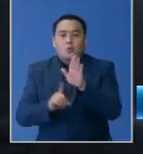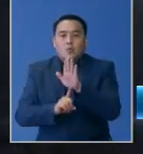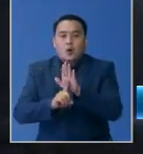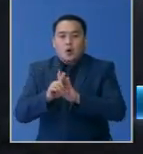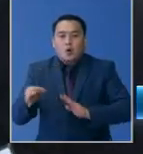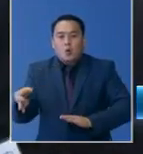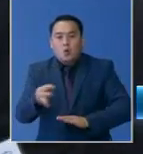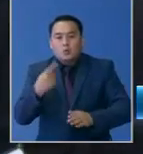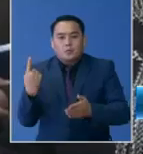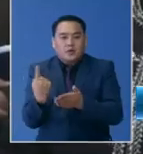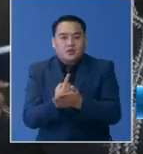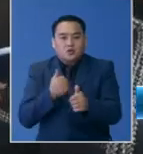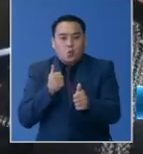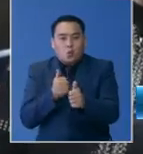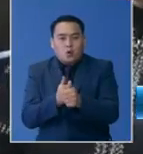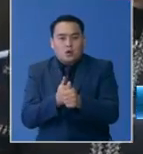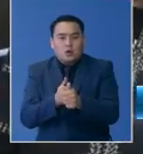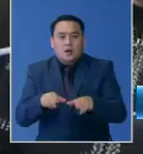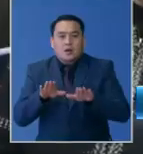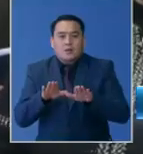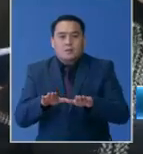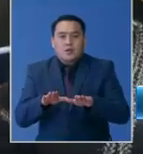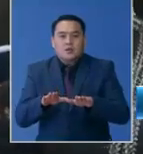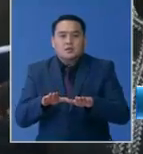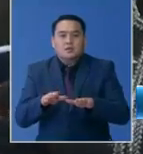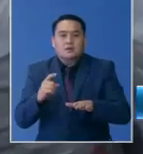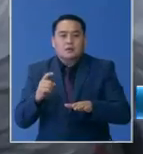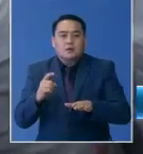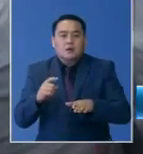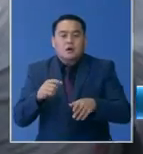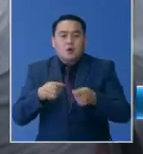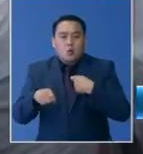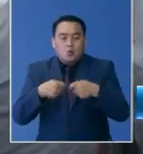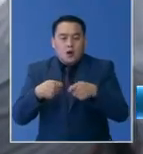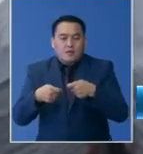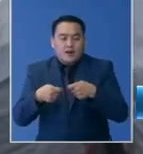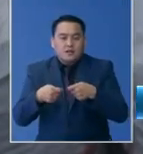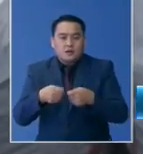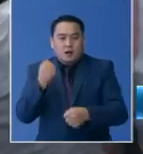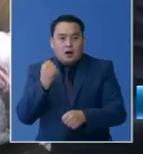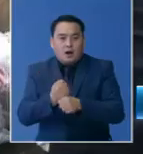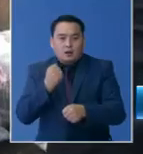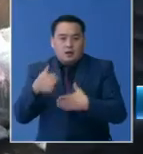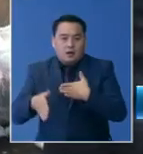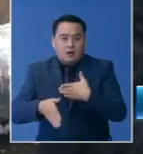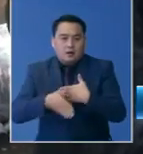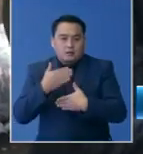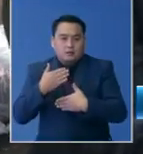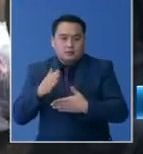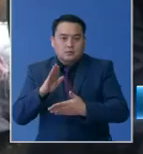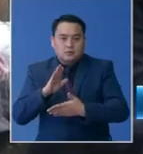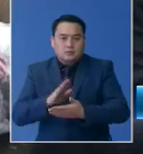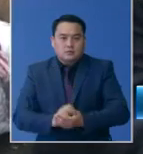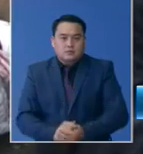облыс әкімінің бірінші орынбасары жергілікті атқамінерлер мен құзырлы мекеме өкілдерін қатаң сынады. Міне, сіз айтуыңыз